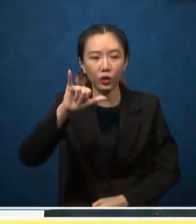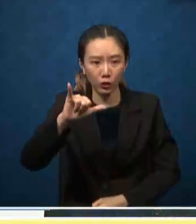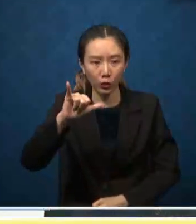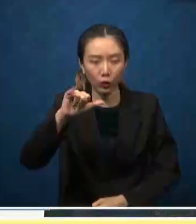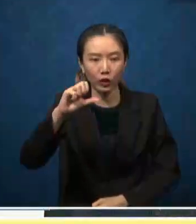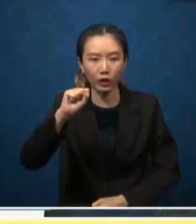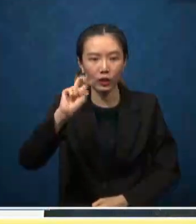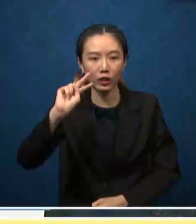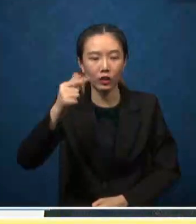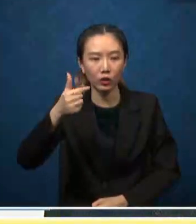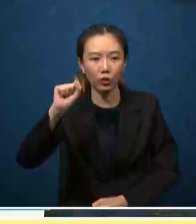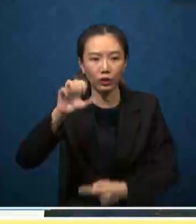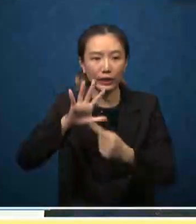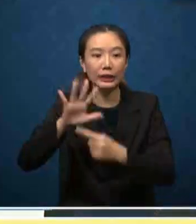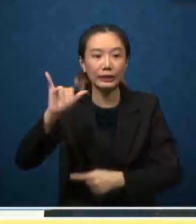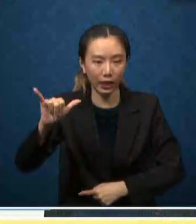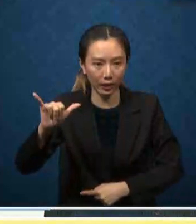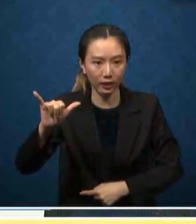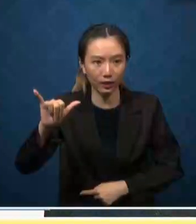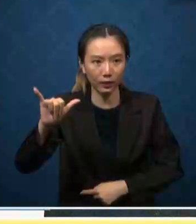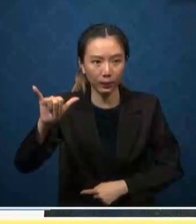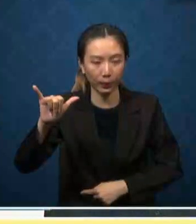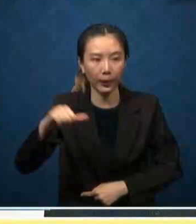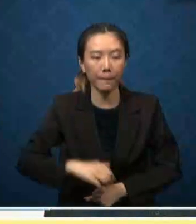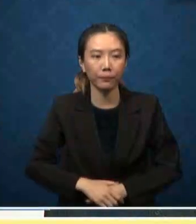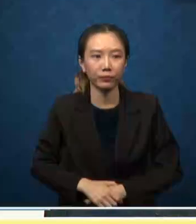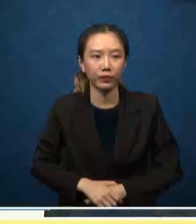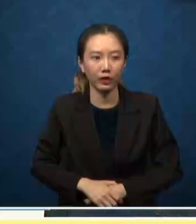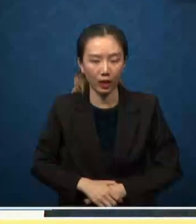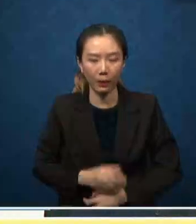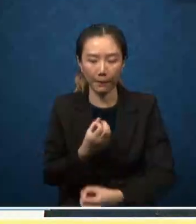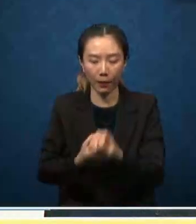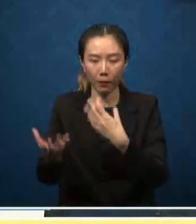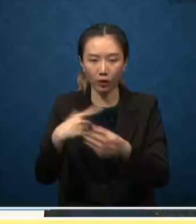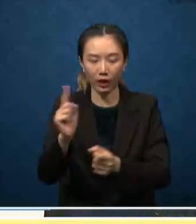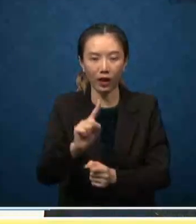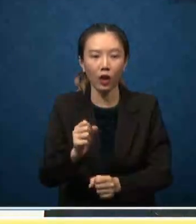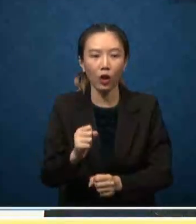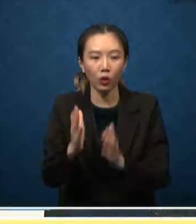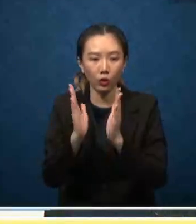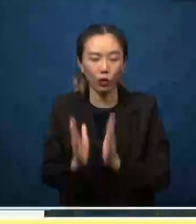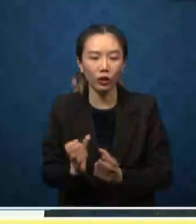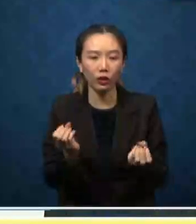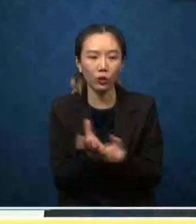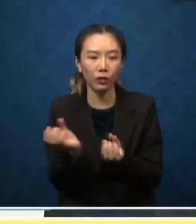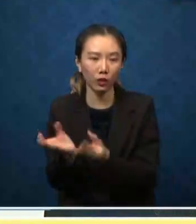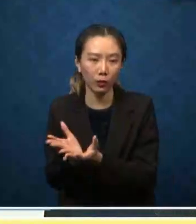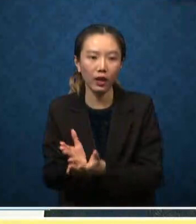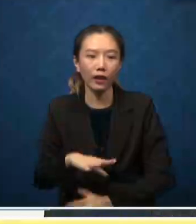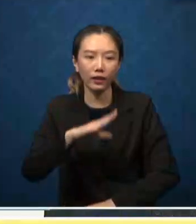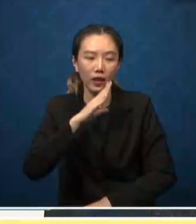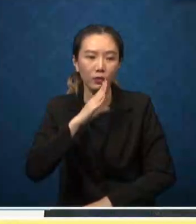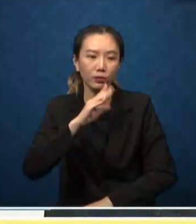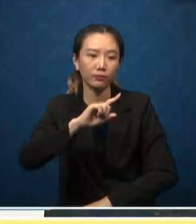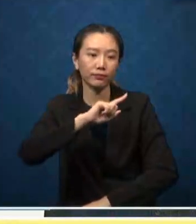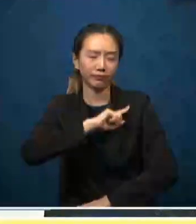5มาตรา6อย่างที่ผมกราบเรียนไปแล้วได้รับแจ้งผู้เสียหายโดยควรจะรู้เมื่อเจ้าหน้าที่ผู้ประ